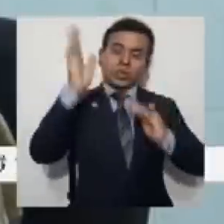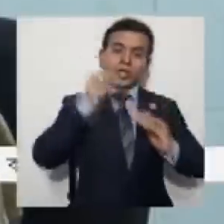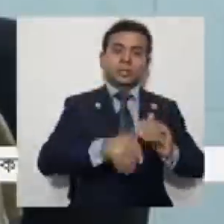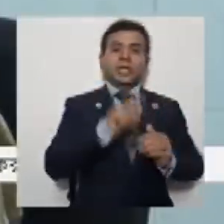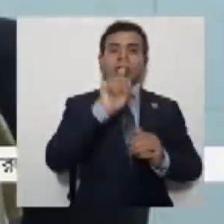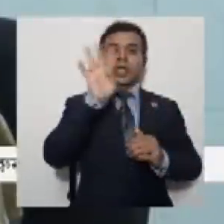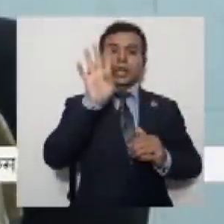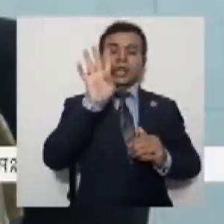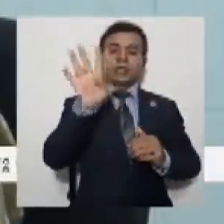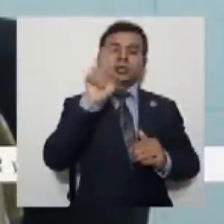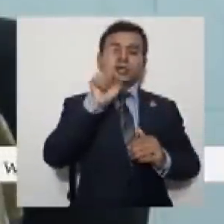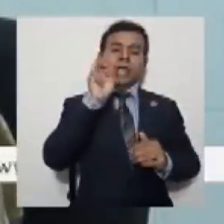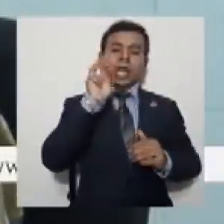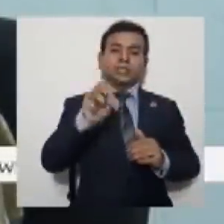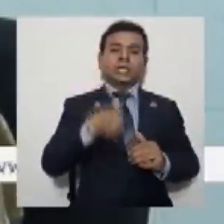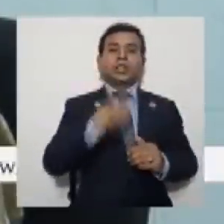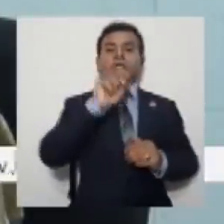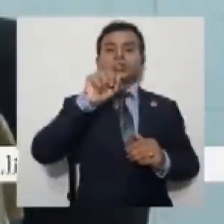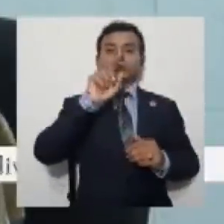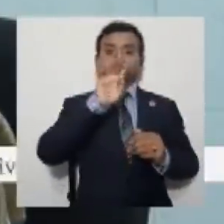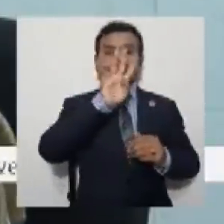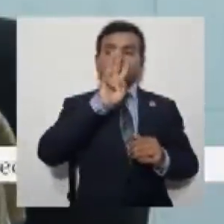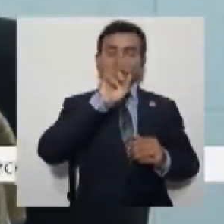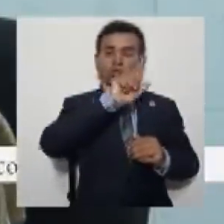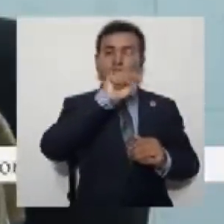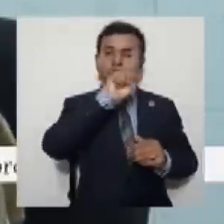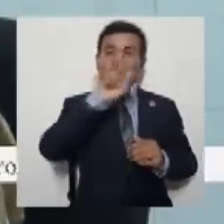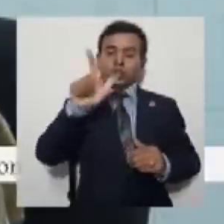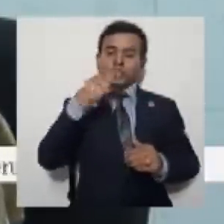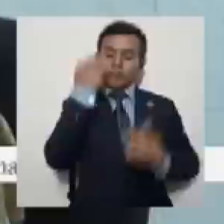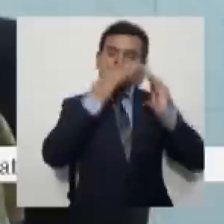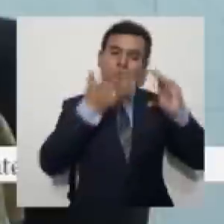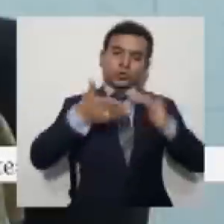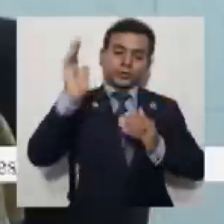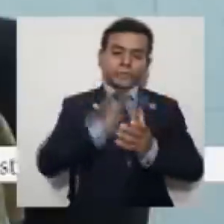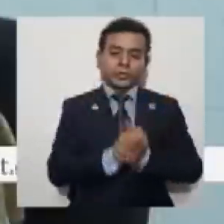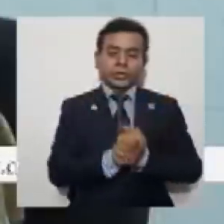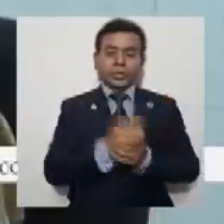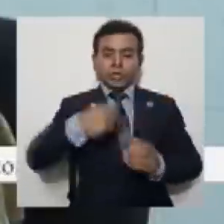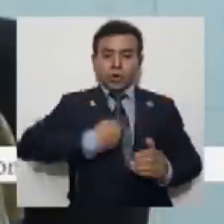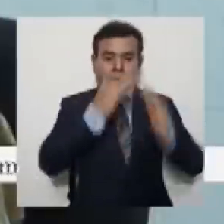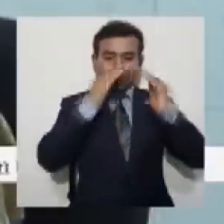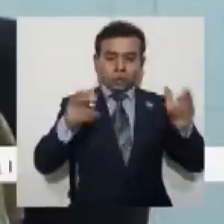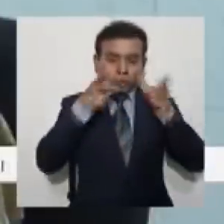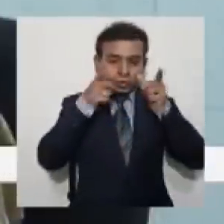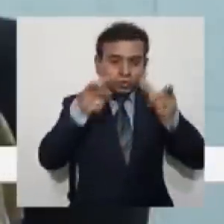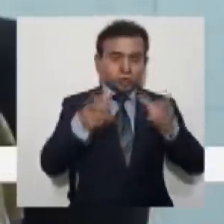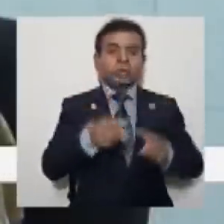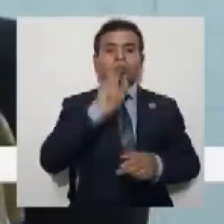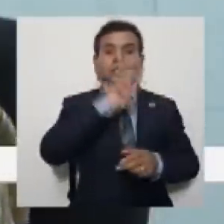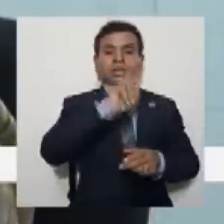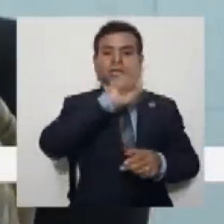হোমে, হোম কোয়ারেন্টাইন টোটাল 77,958 জন, প্রাতিষ্ঠানিক 6,375 জন এবং